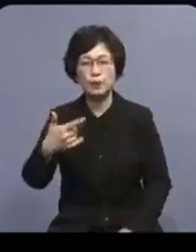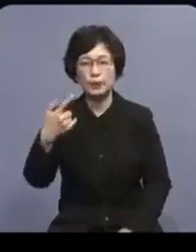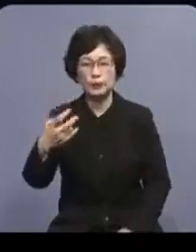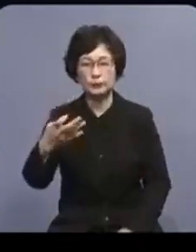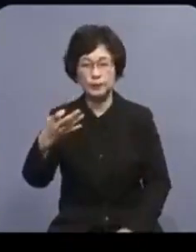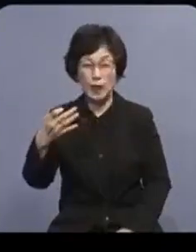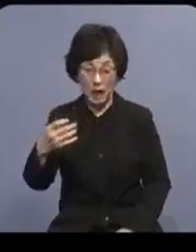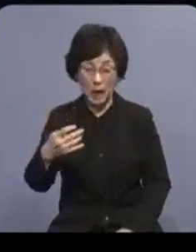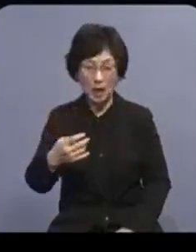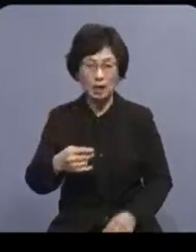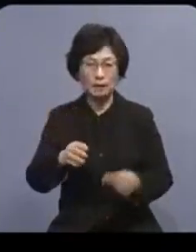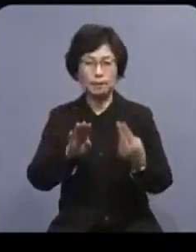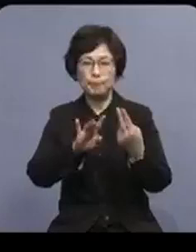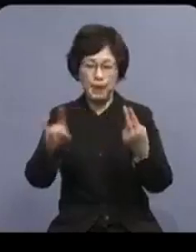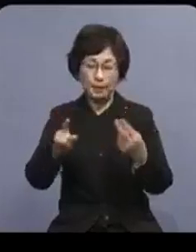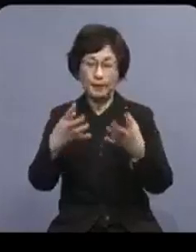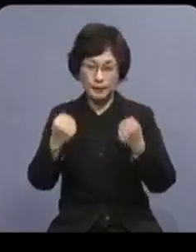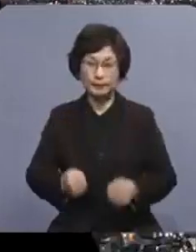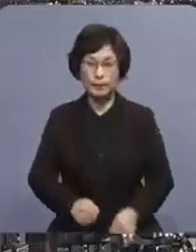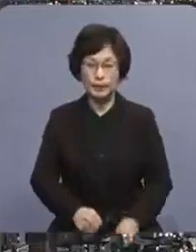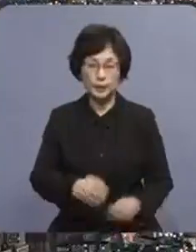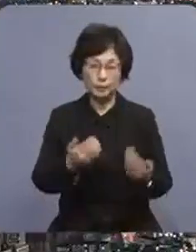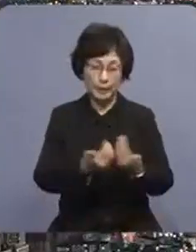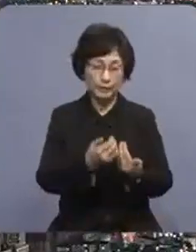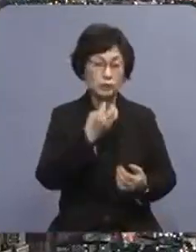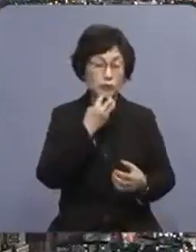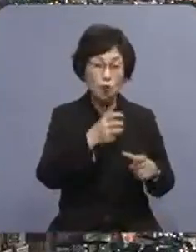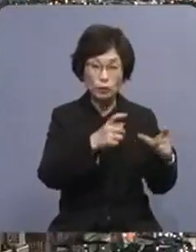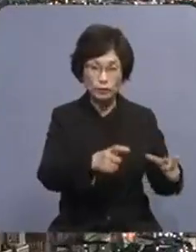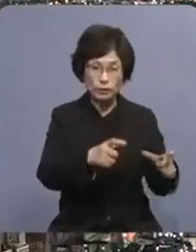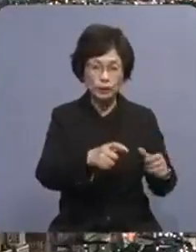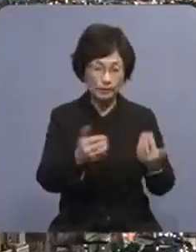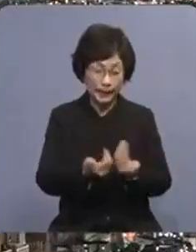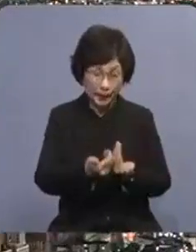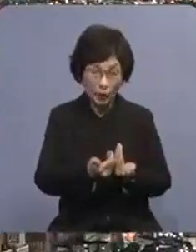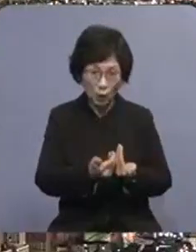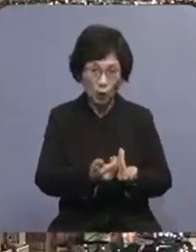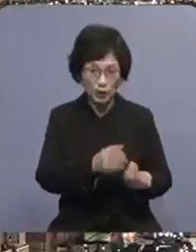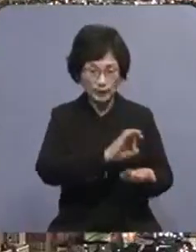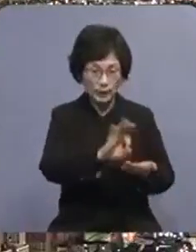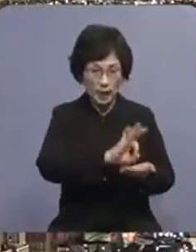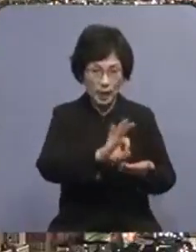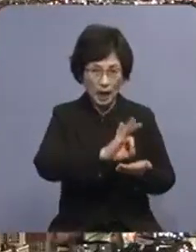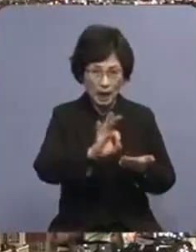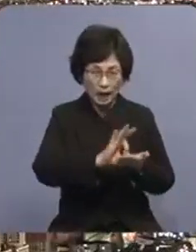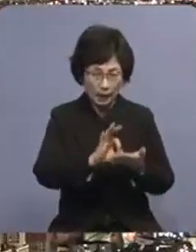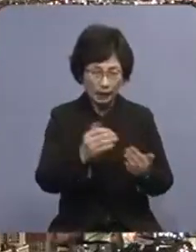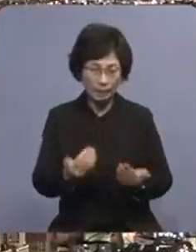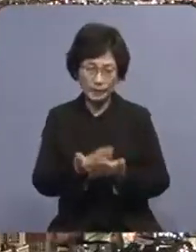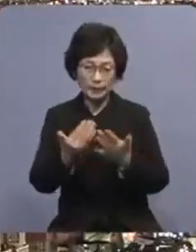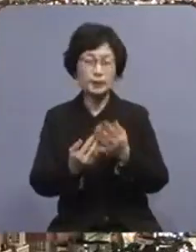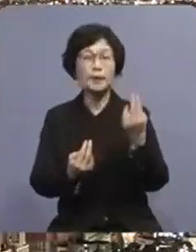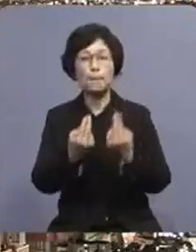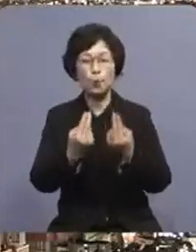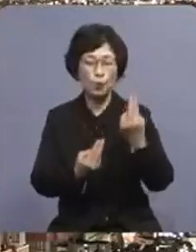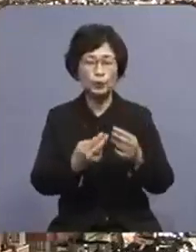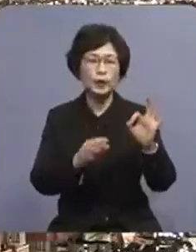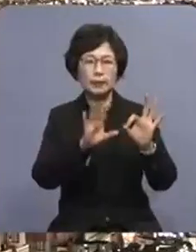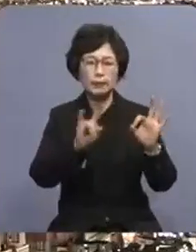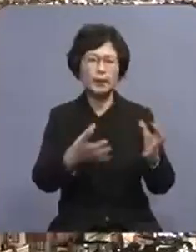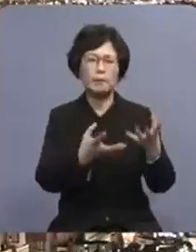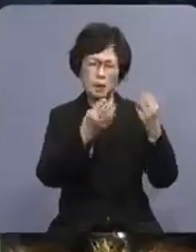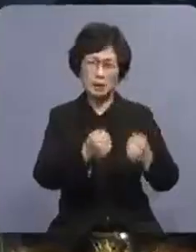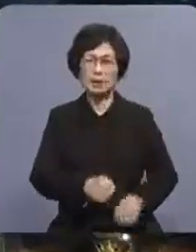기가와트보다 배가 많습니다 반면 서울은 거꾸로 전력 소비장이 발전량보다 10배 가까이